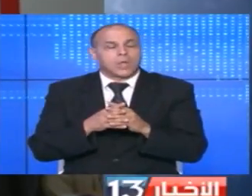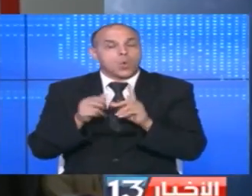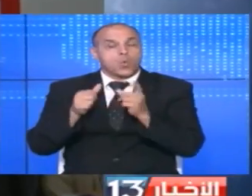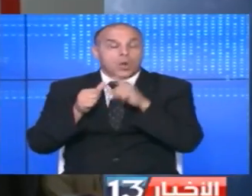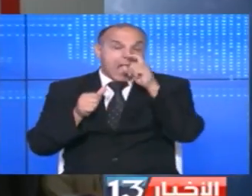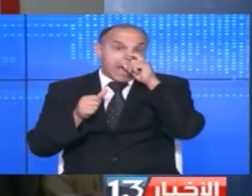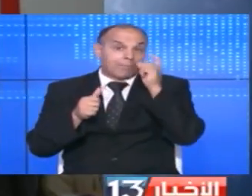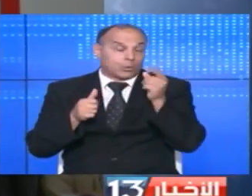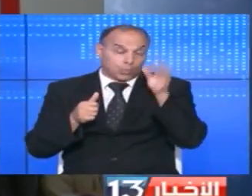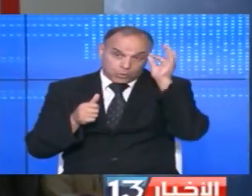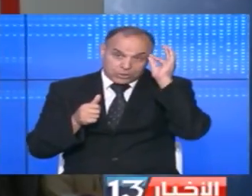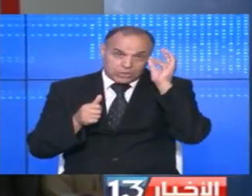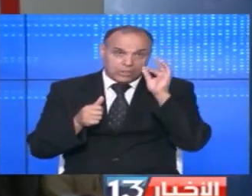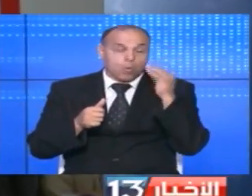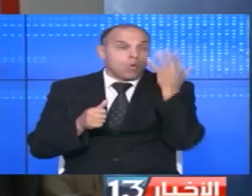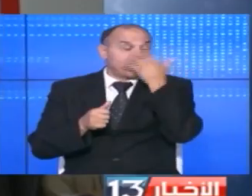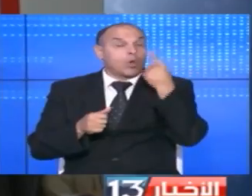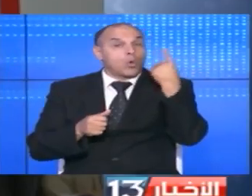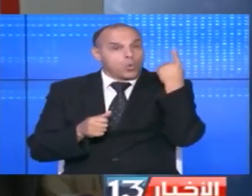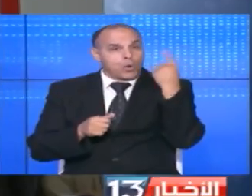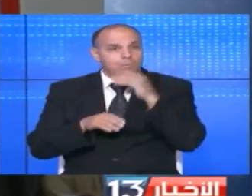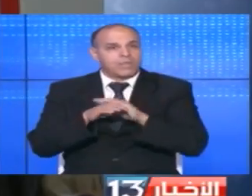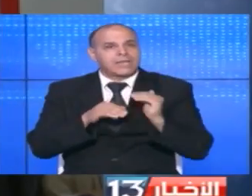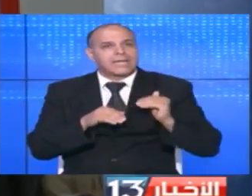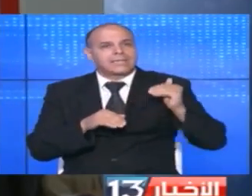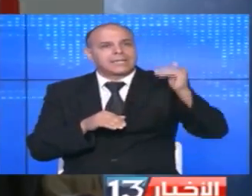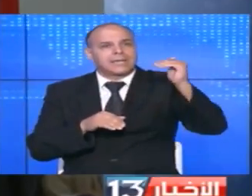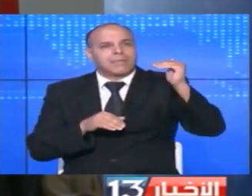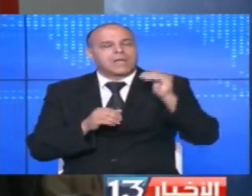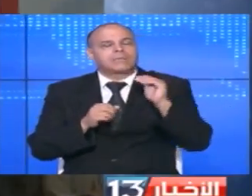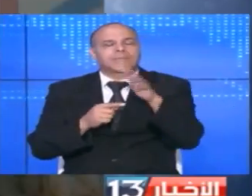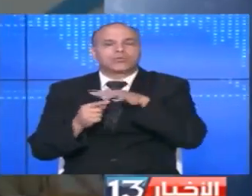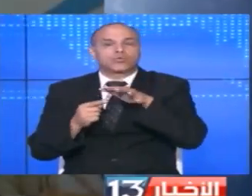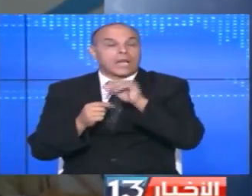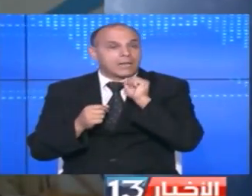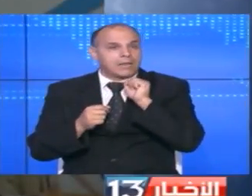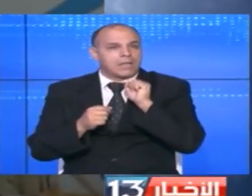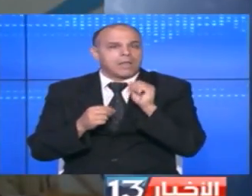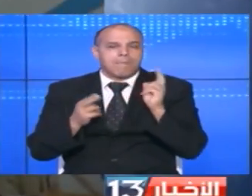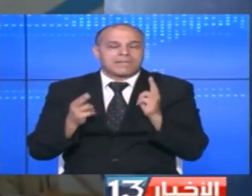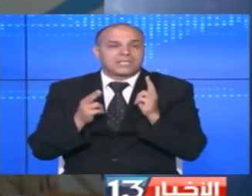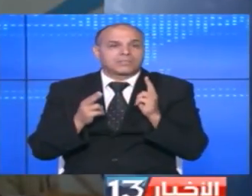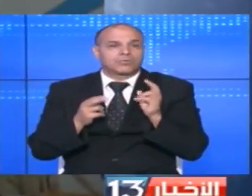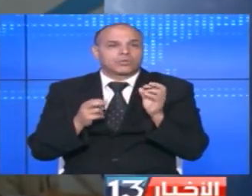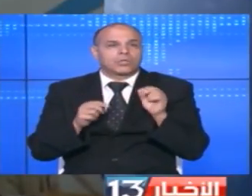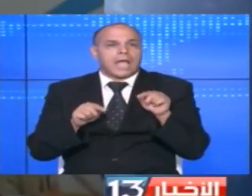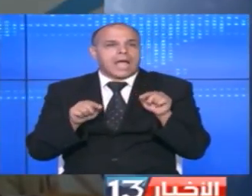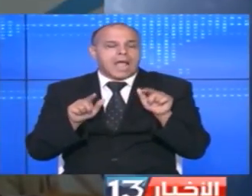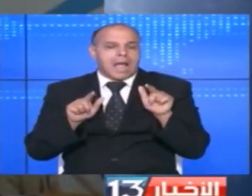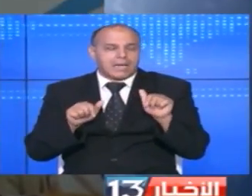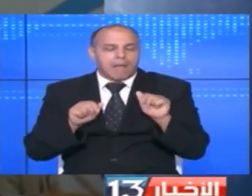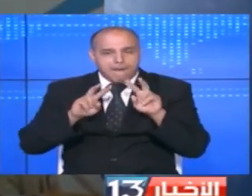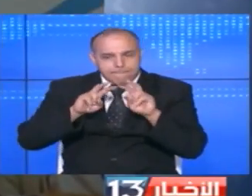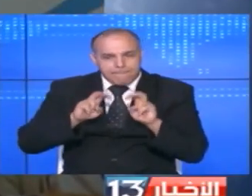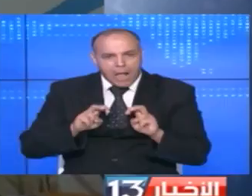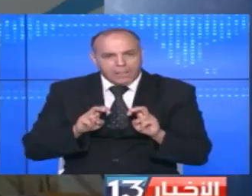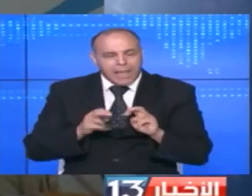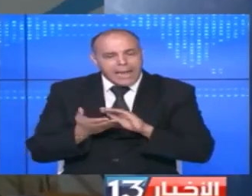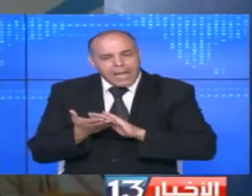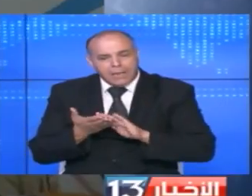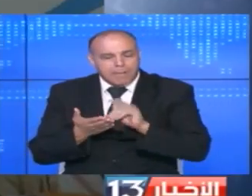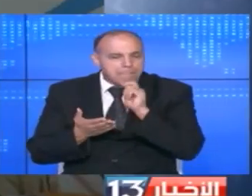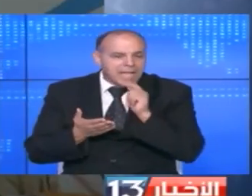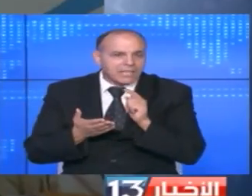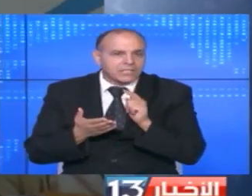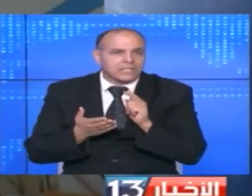عربيا و افريقيا في مجال التنميه الاجتماعيه مثل تكون عنا اه دراسات ميدانيه اذا